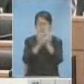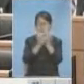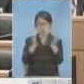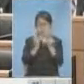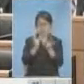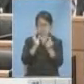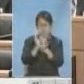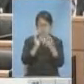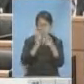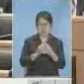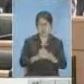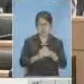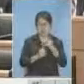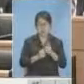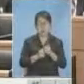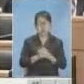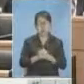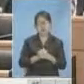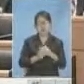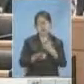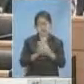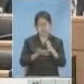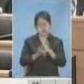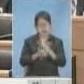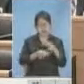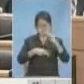ดไว้นะครับภายใน9ปีหลังจากที่กระจายอำนาจ